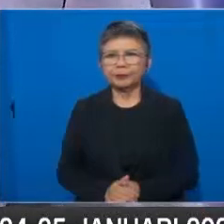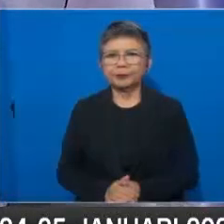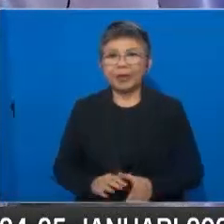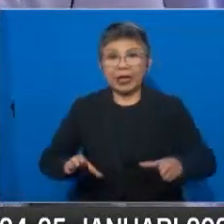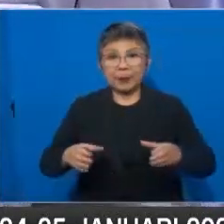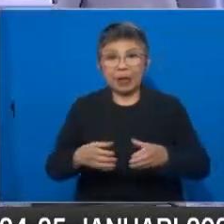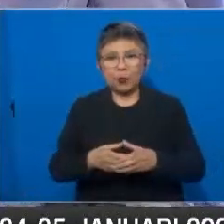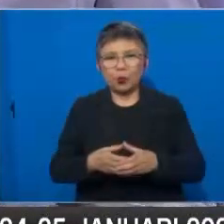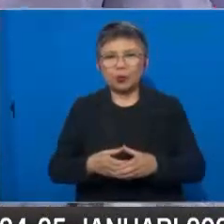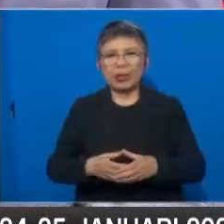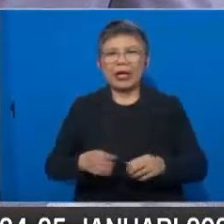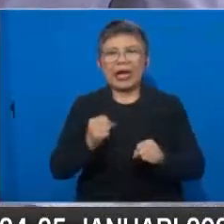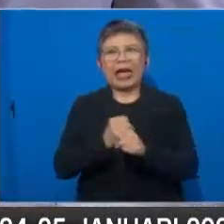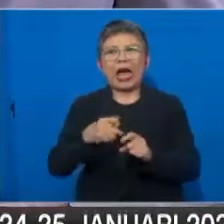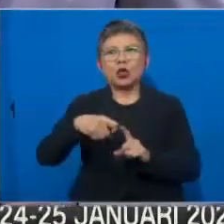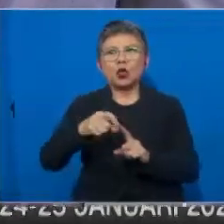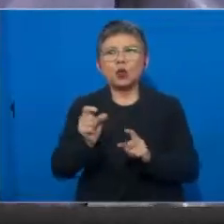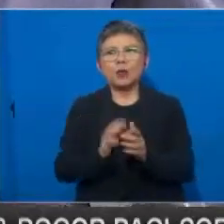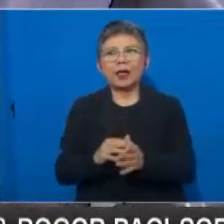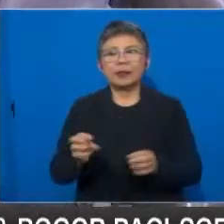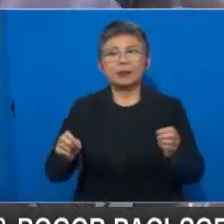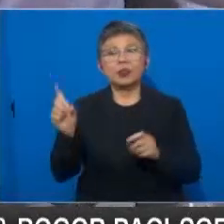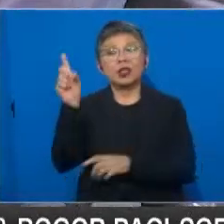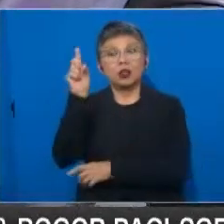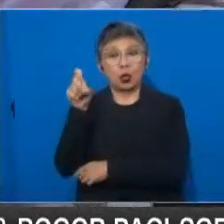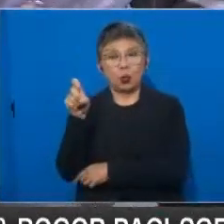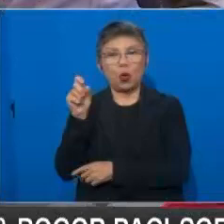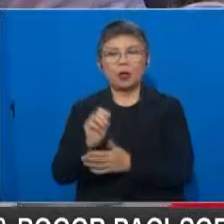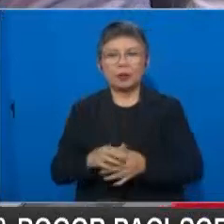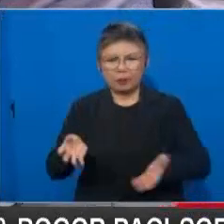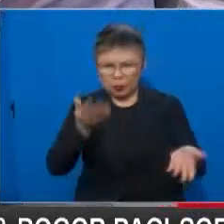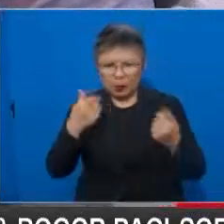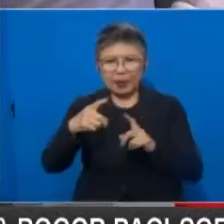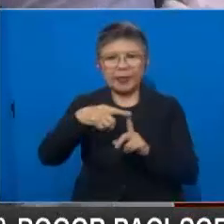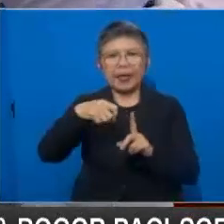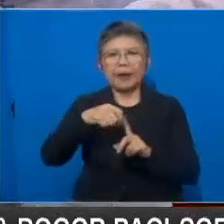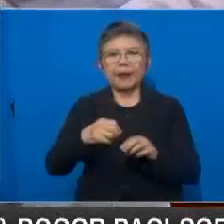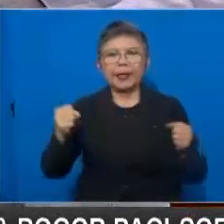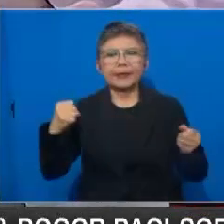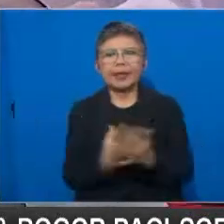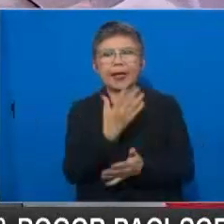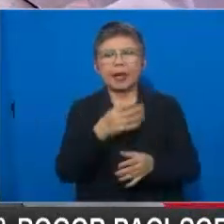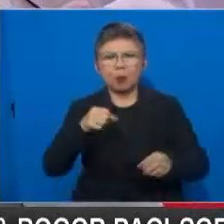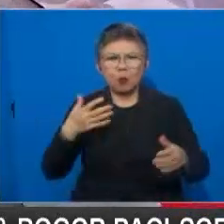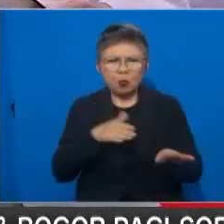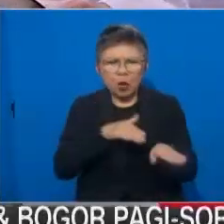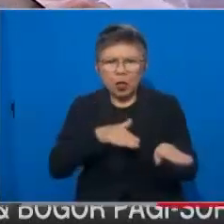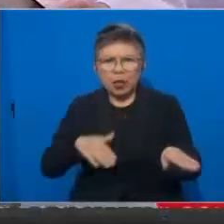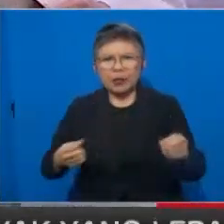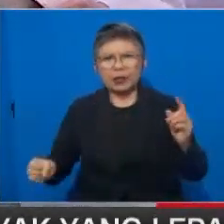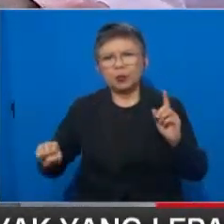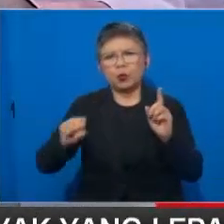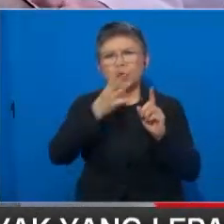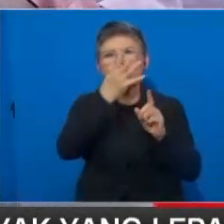Tim gabungan Gakum Satlantas Polres Bogor dan Polda Jawa Barat melakukan olah TKP lanjutan di lokasi kecelakaan beruntun di Jalan Raya